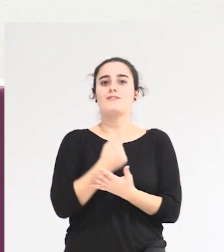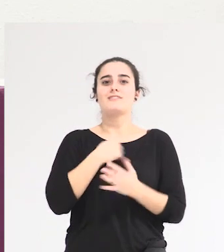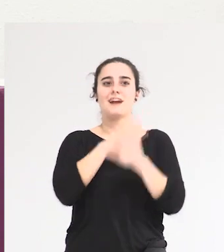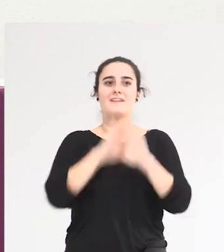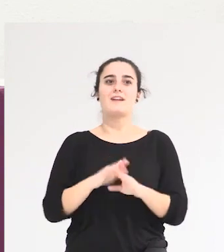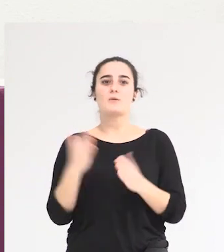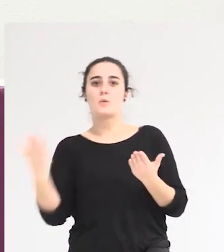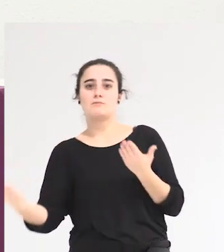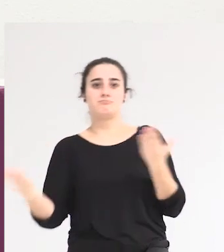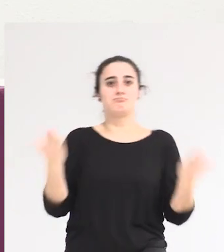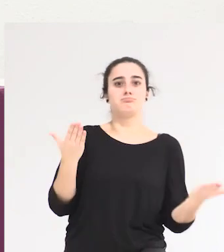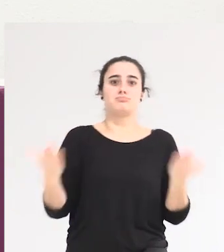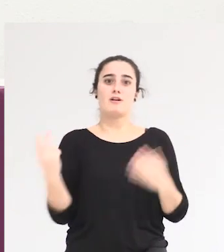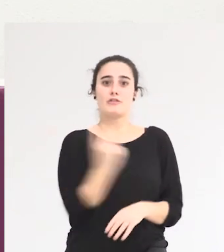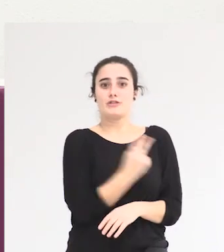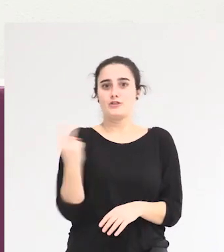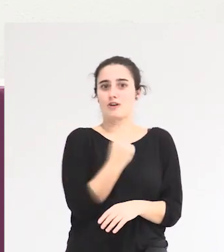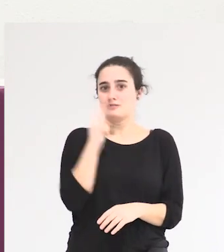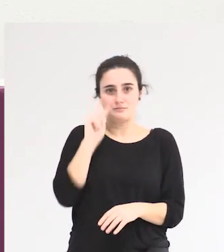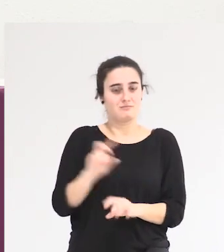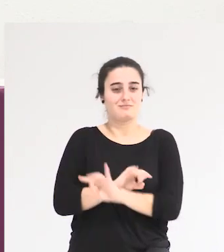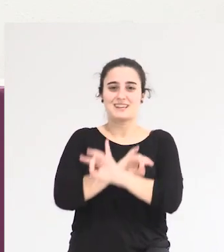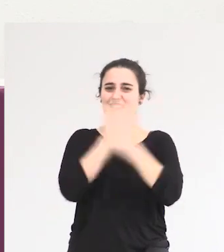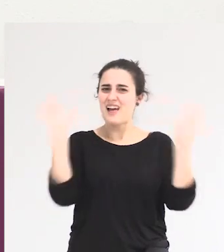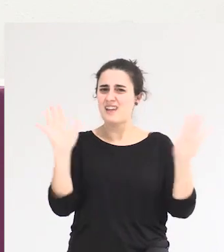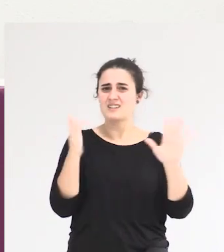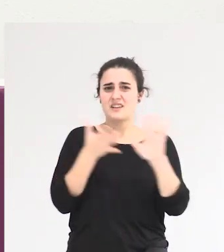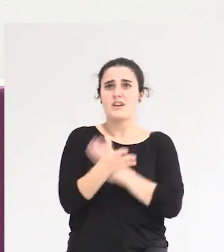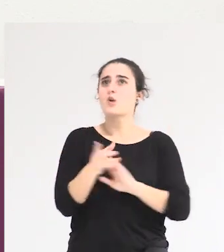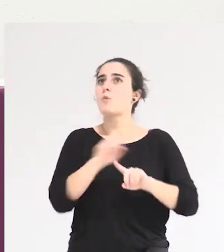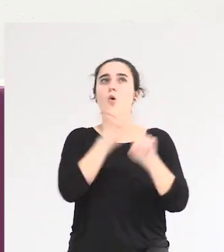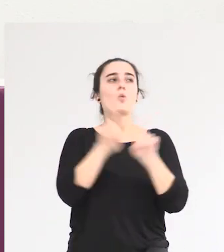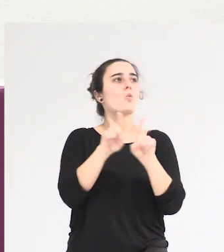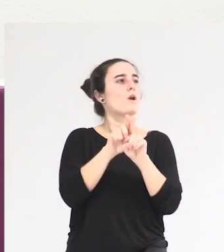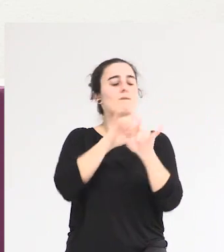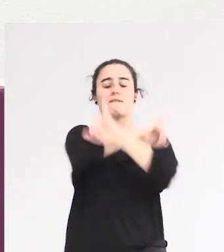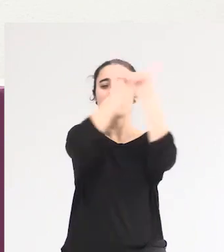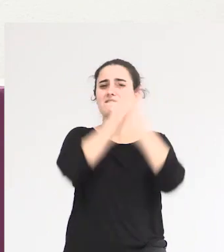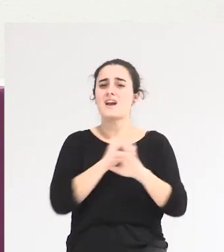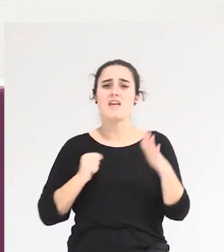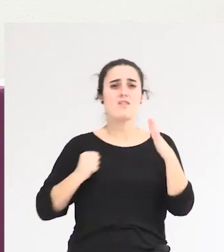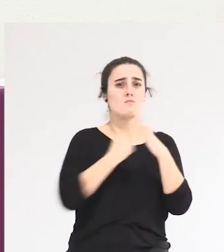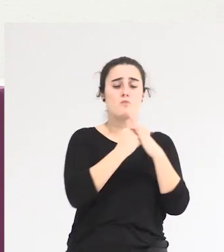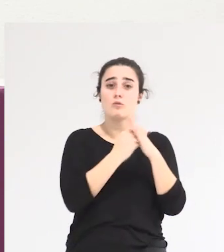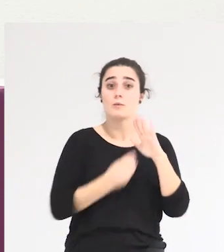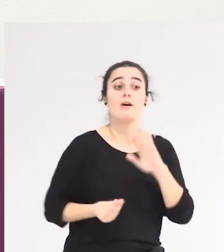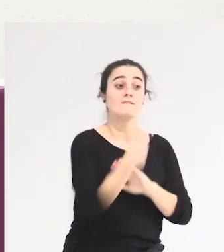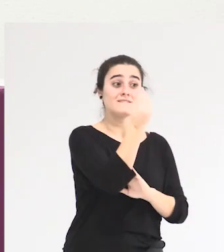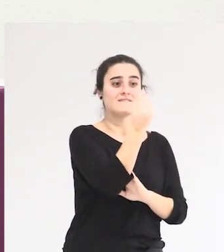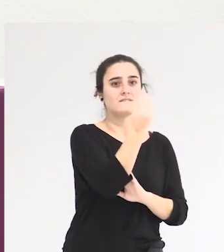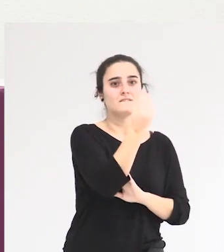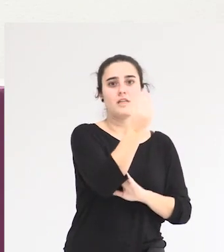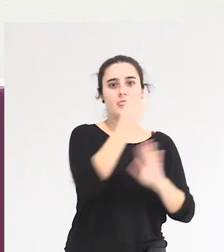mutur batetik bestera, eta hemen oso argi ere ikusten da, ez? Estasi horretatik, estasi sorkuntza, estasi horretatik